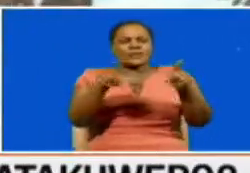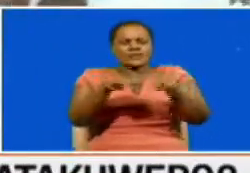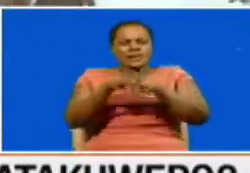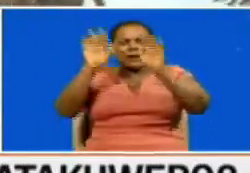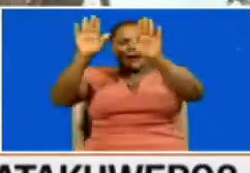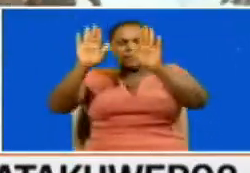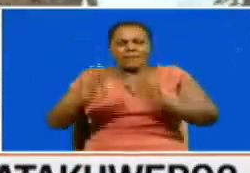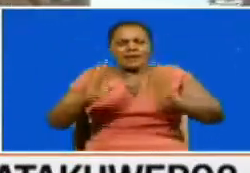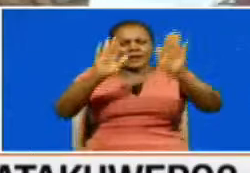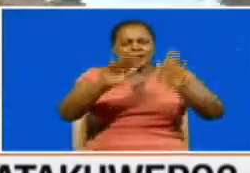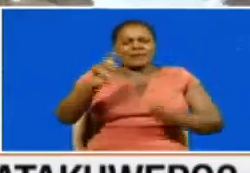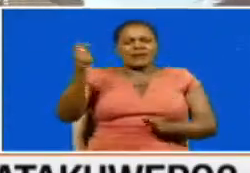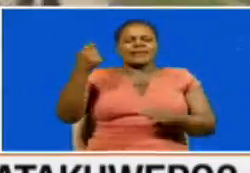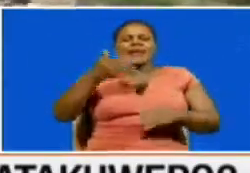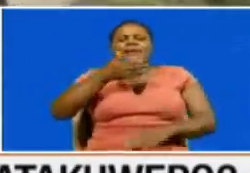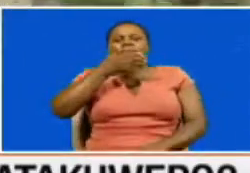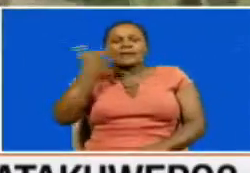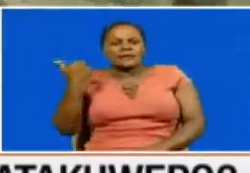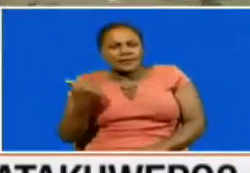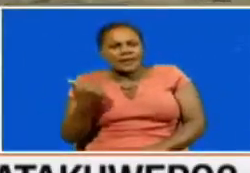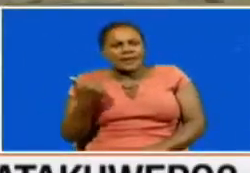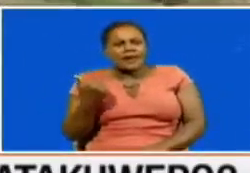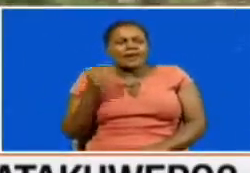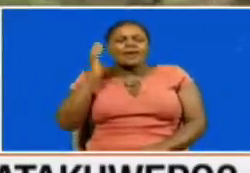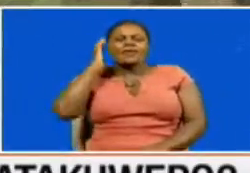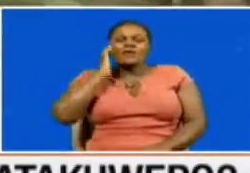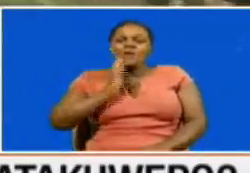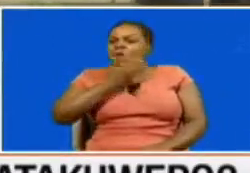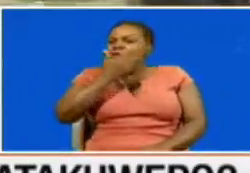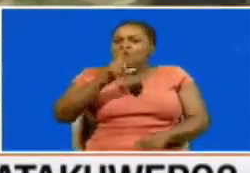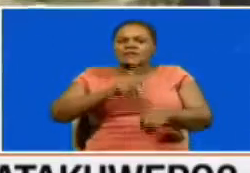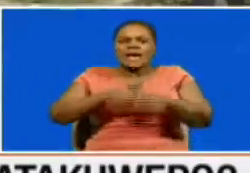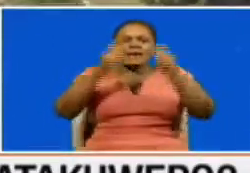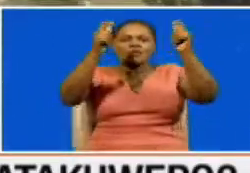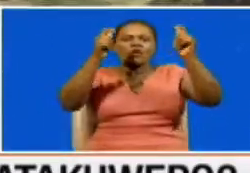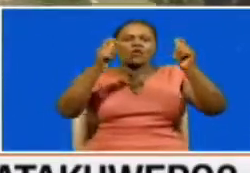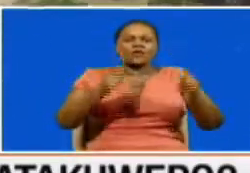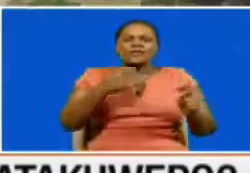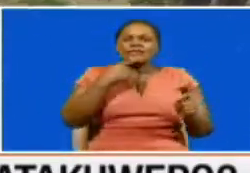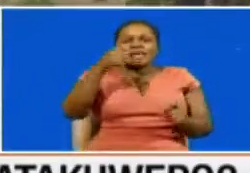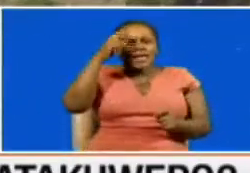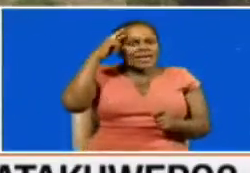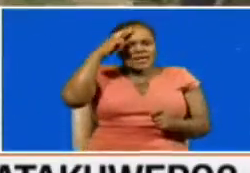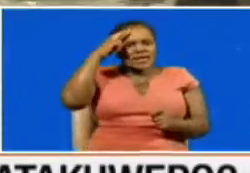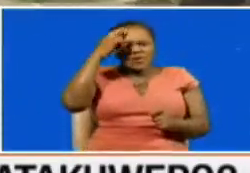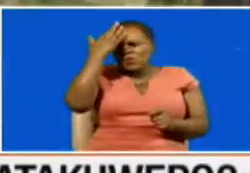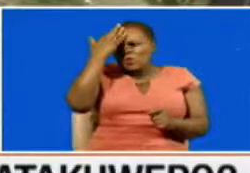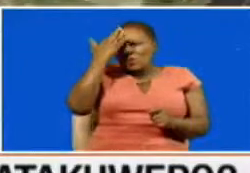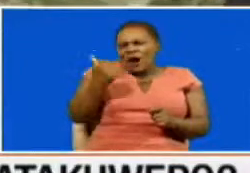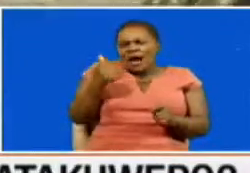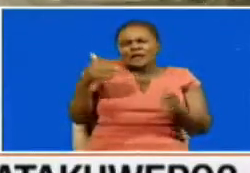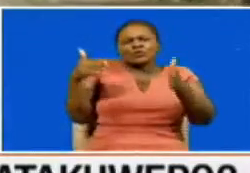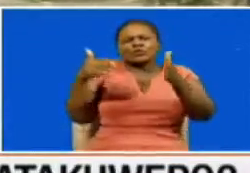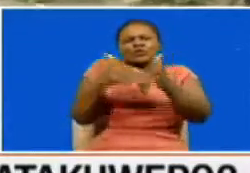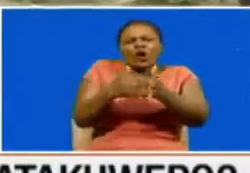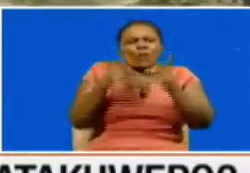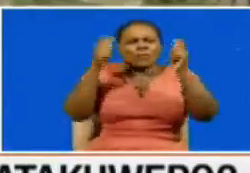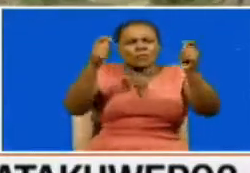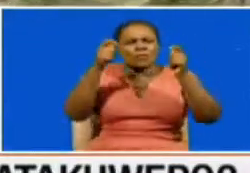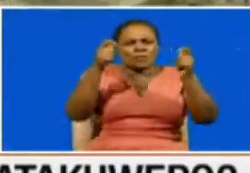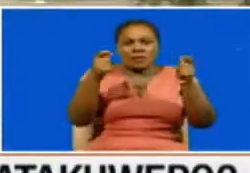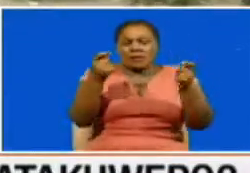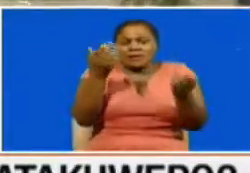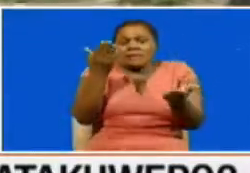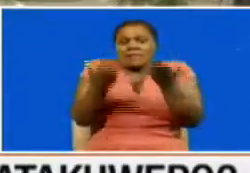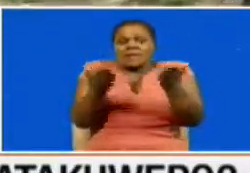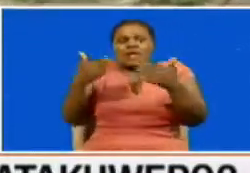kampeni yake ya Kenya Bora. Japo Nyong'o katika ujumbe huo hakutaja sababu mahususi za kuchukua hatua hiyo,